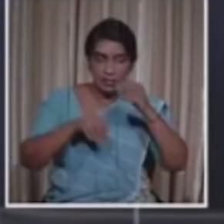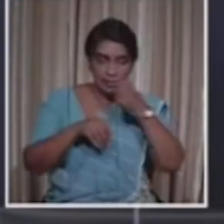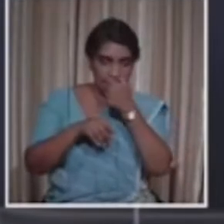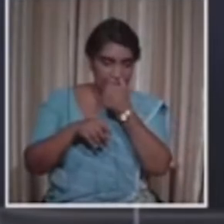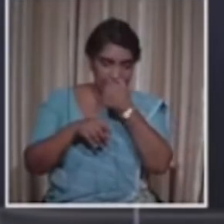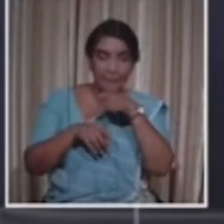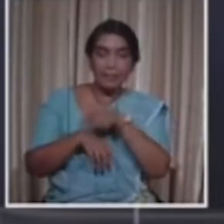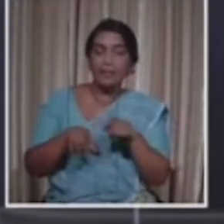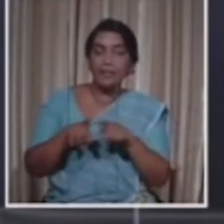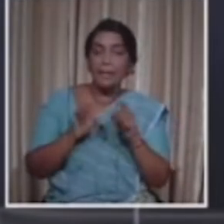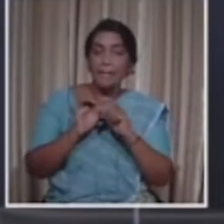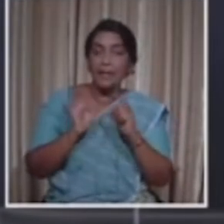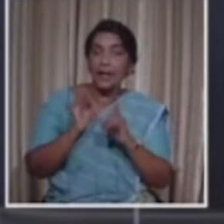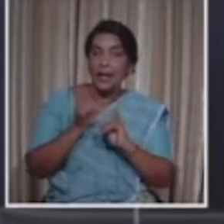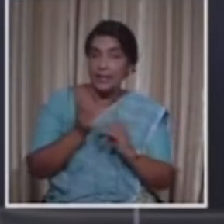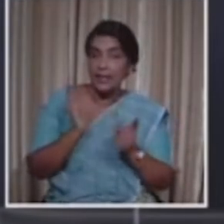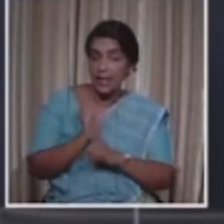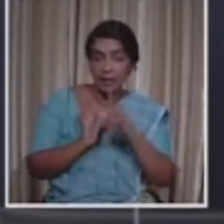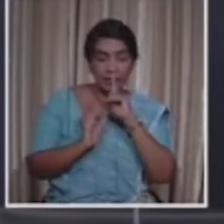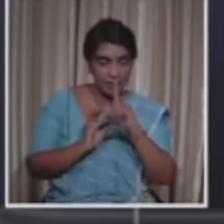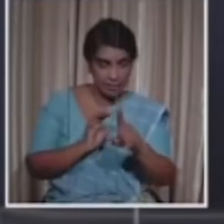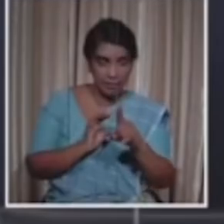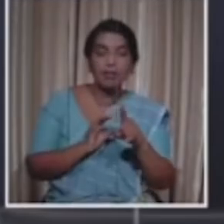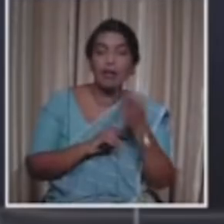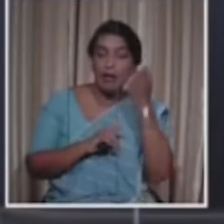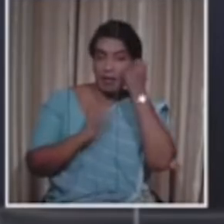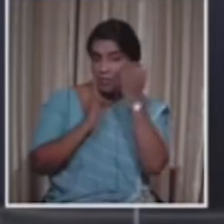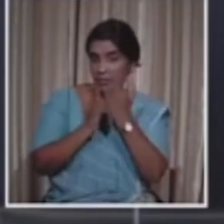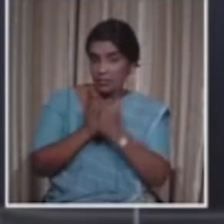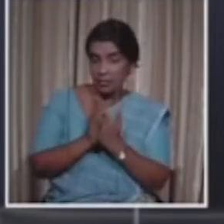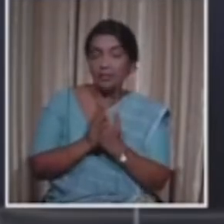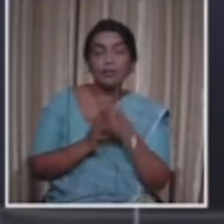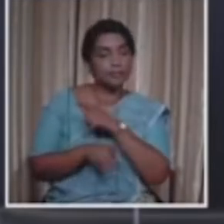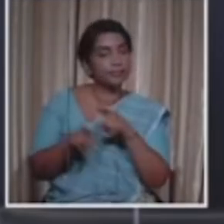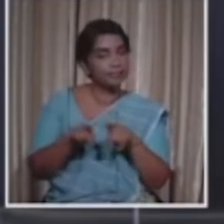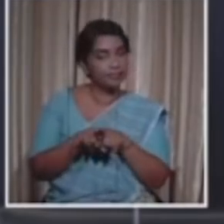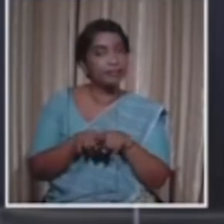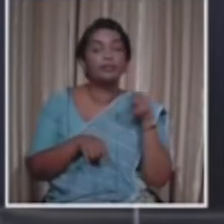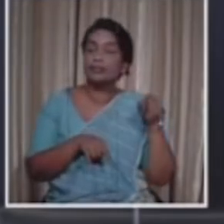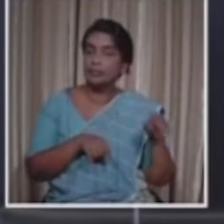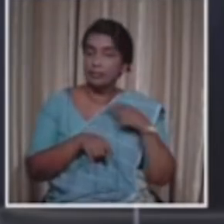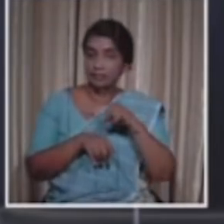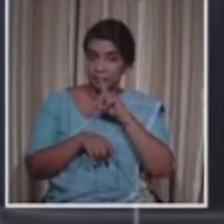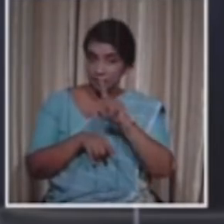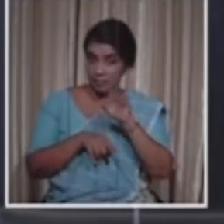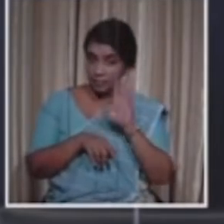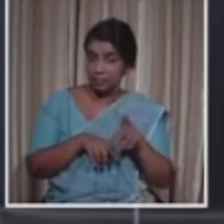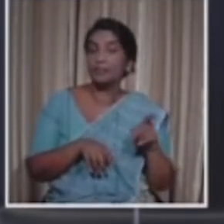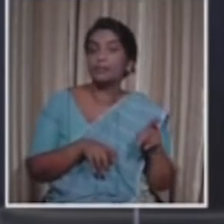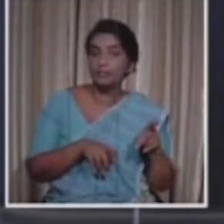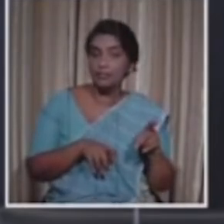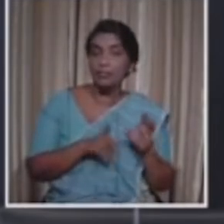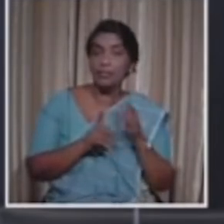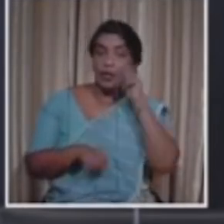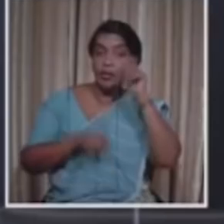මෙන්න BSL එකෙන් කියලා තිබිච්ච ඒ යෝජනාව ඒක නිසා මෙහිදී අපි කියන්න ඕනේ දැන්